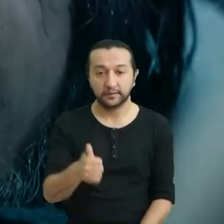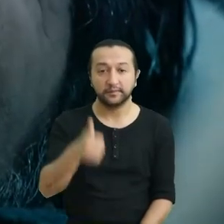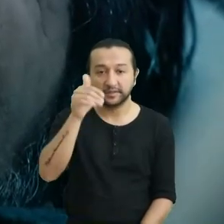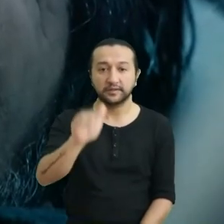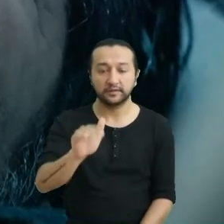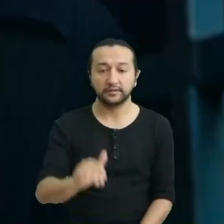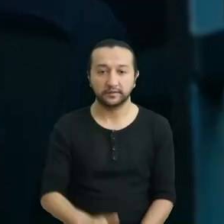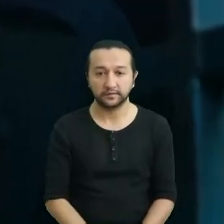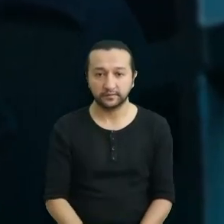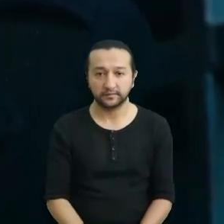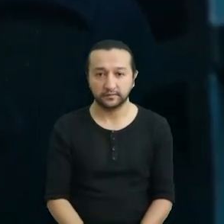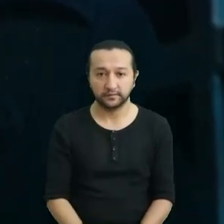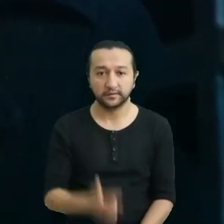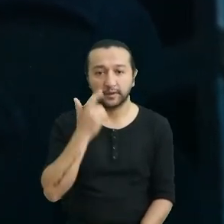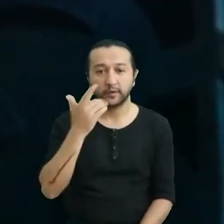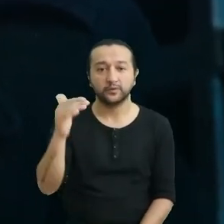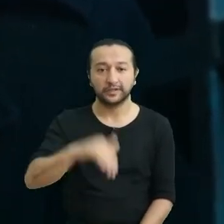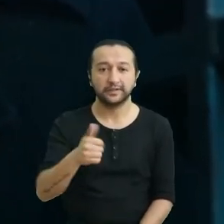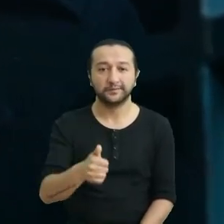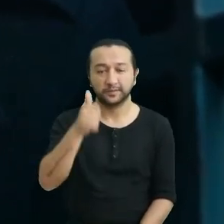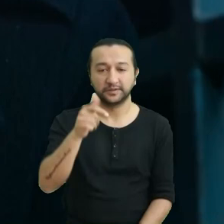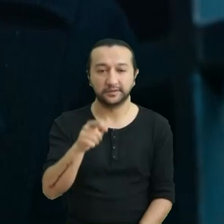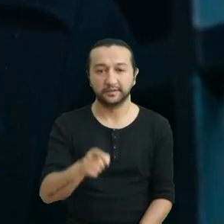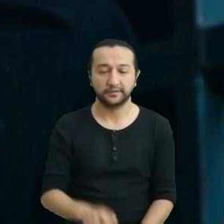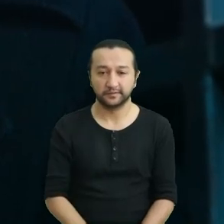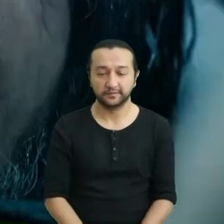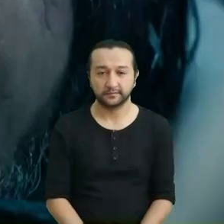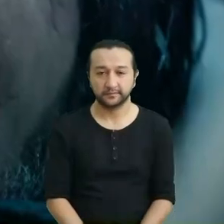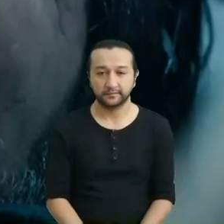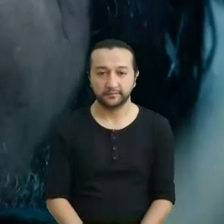Başkan! Uyandı. Hoş geldin başkan.